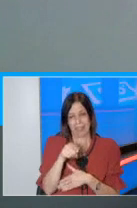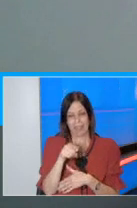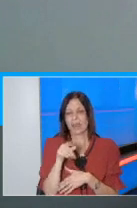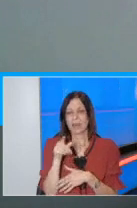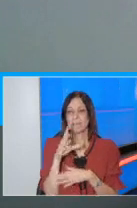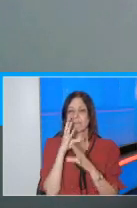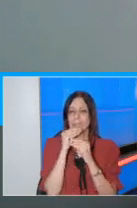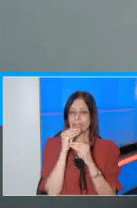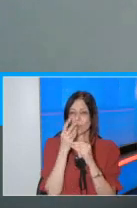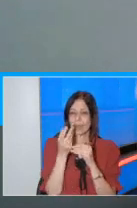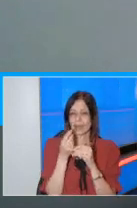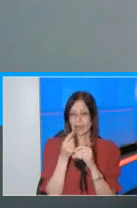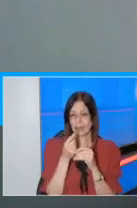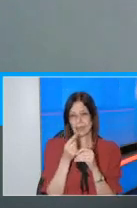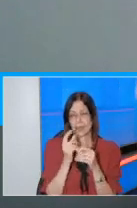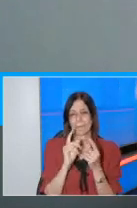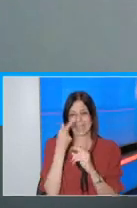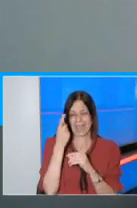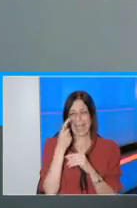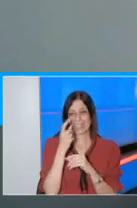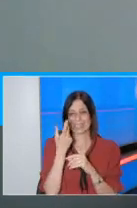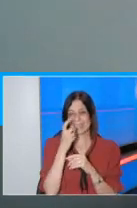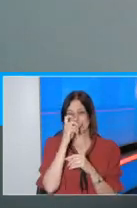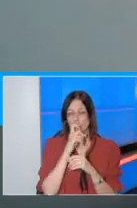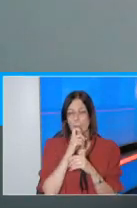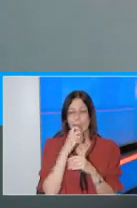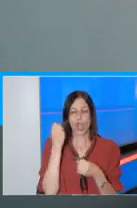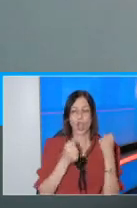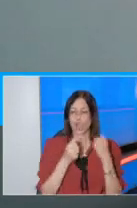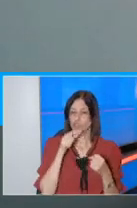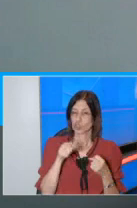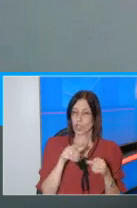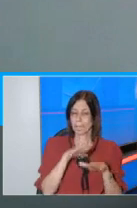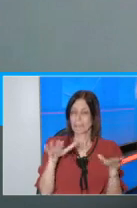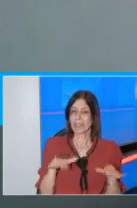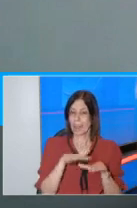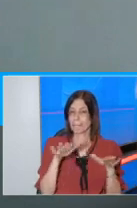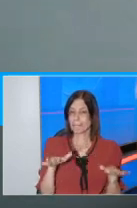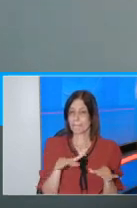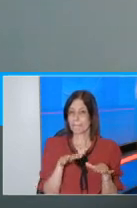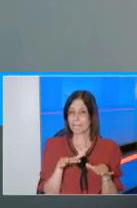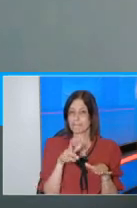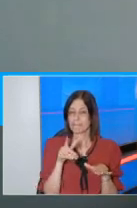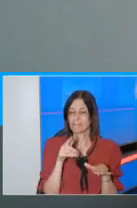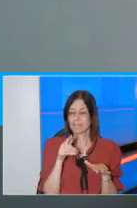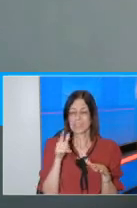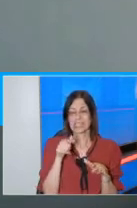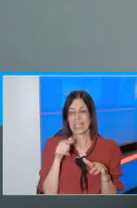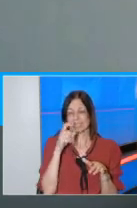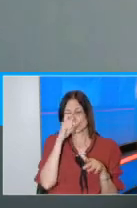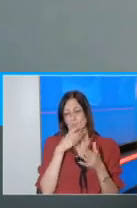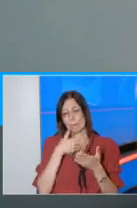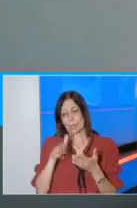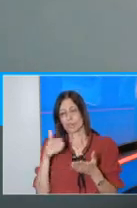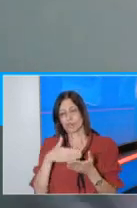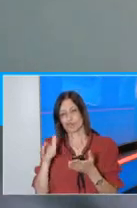מדובר, מקרי זיהום קשה מהסוג הזה בים, הם בעצם מביאים גם לזיהום מתמשך. באמת, זה